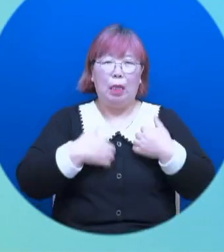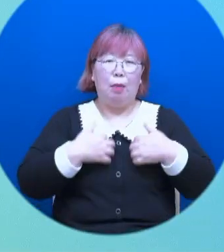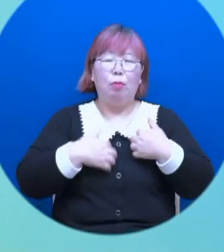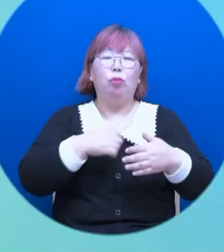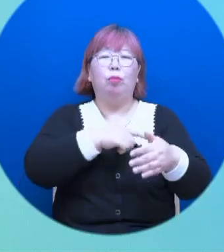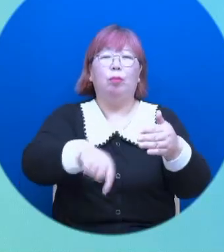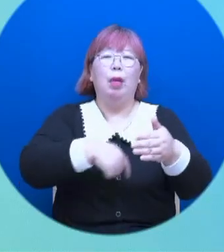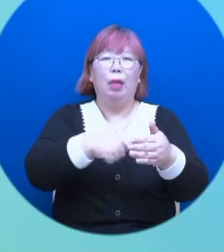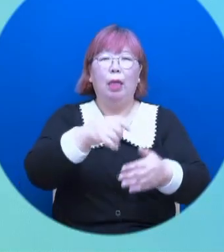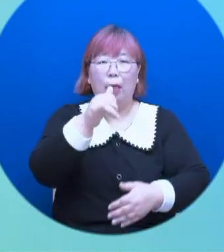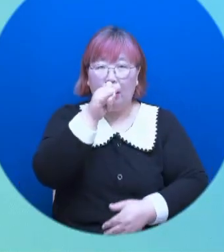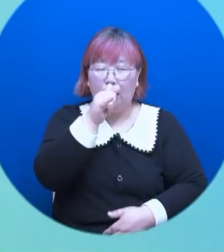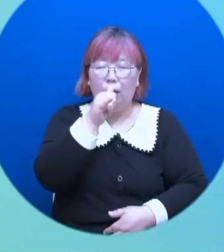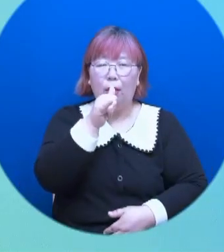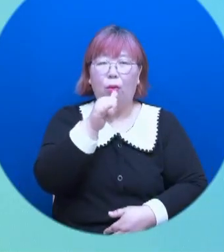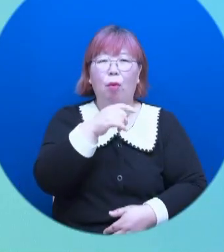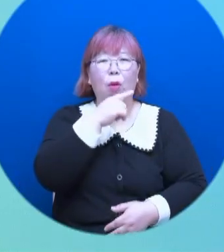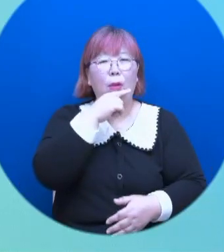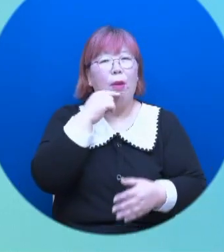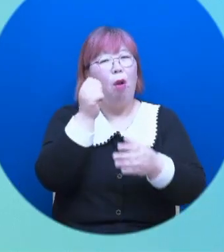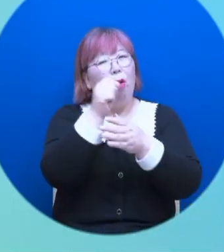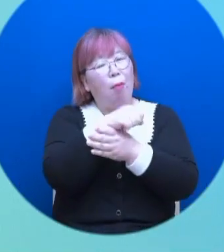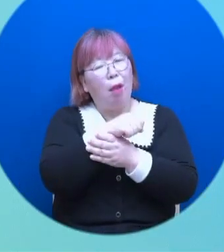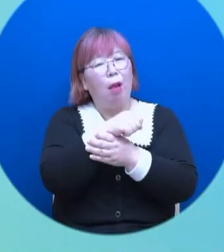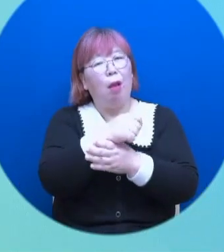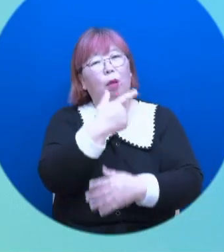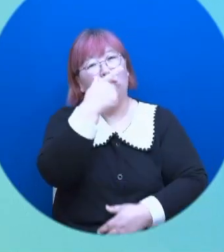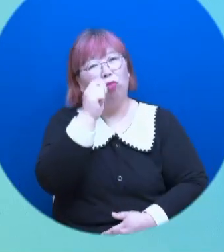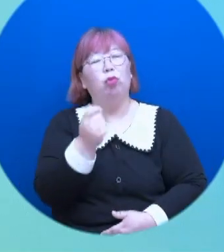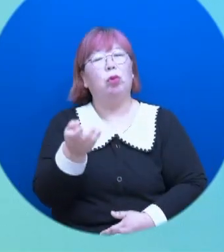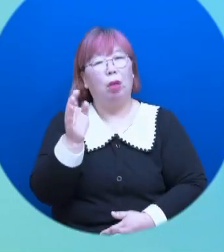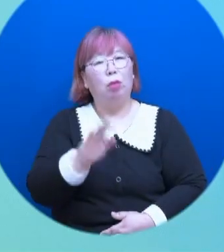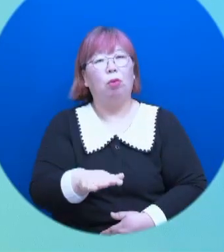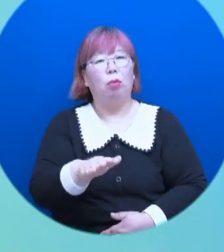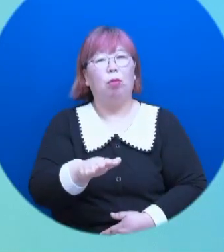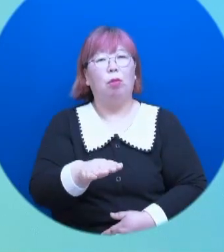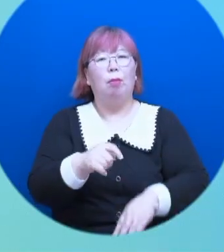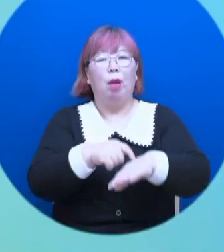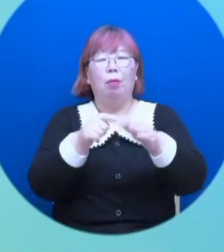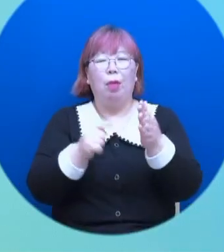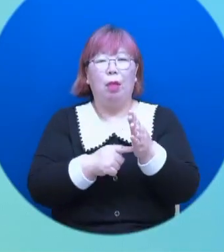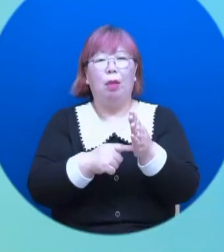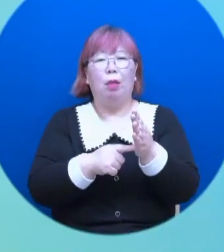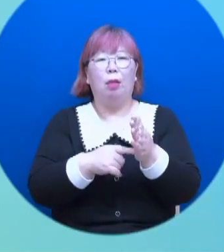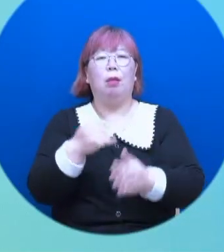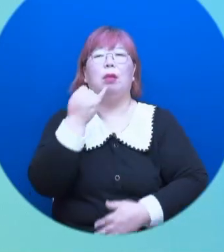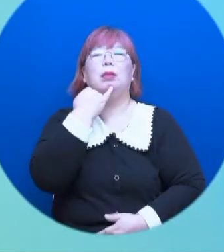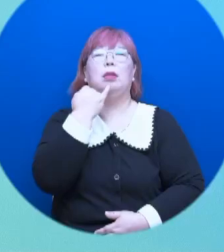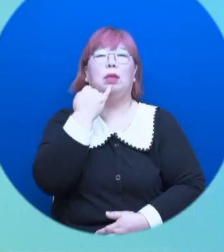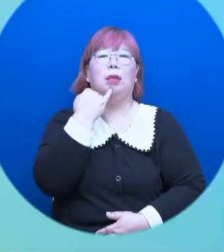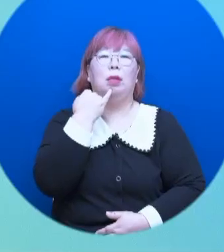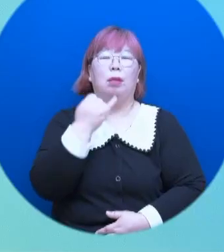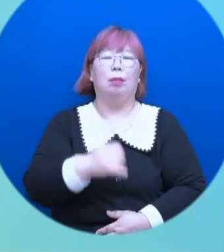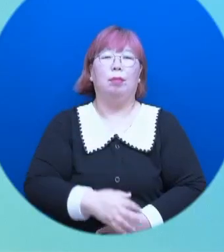있으니까 열매가 좀 덜 맺혀도 마음이 괜찮아요.